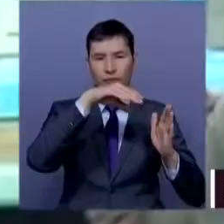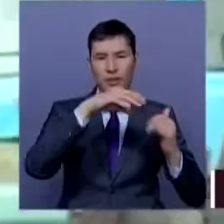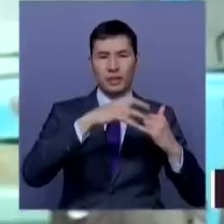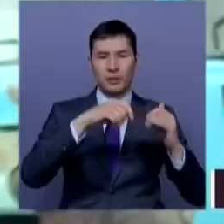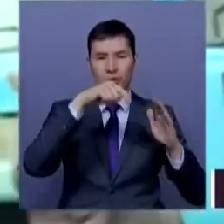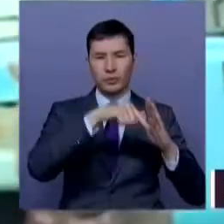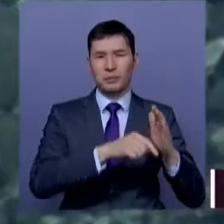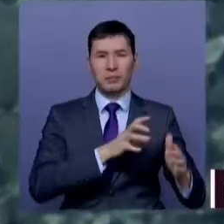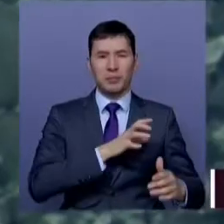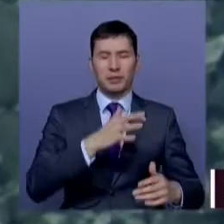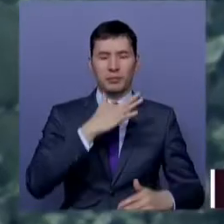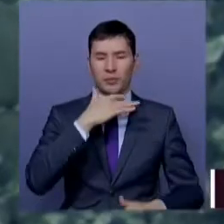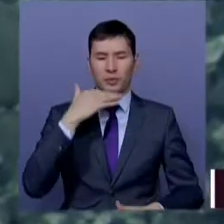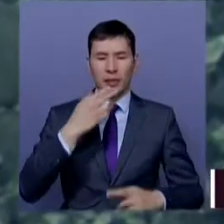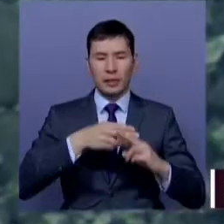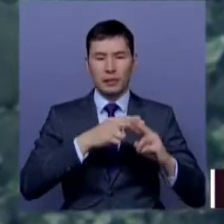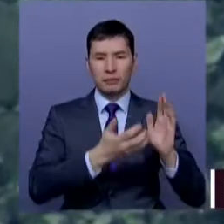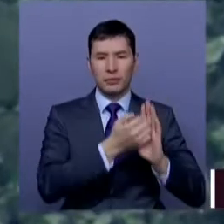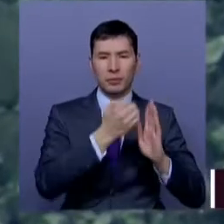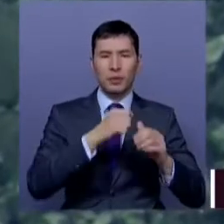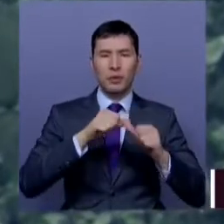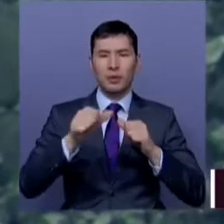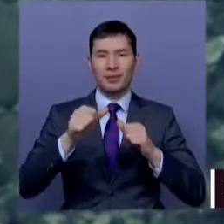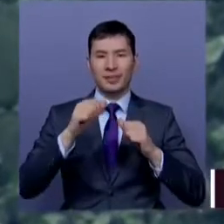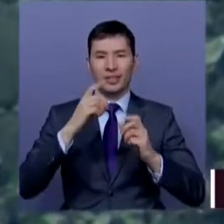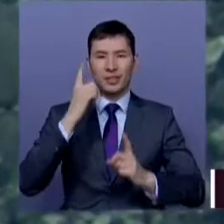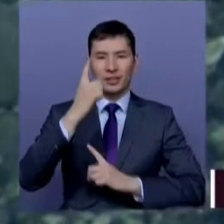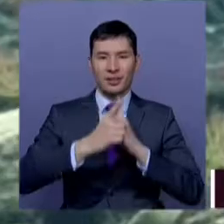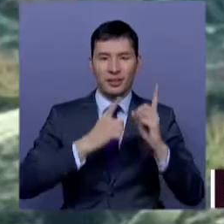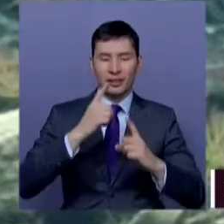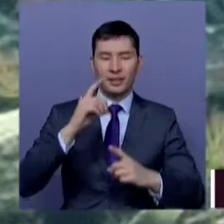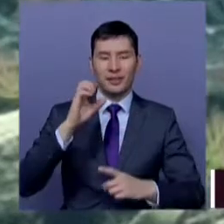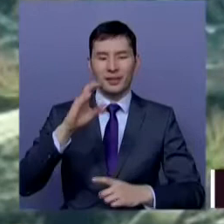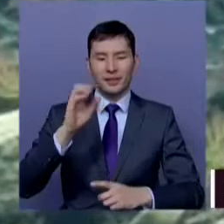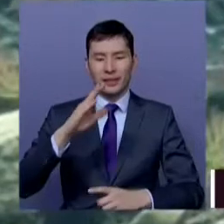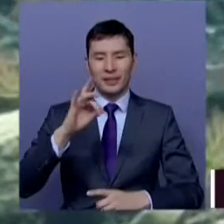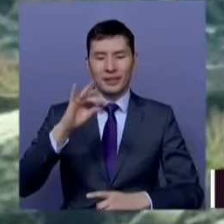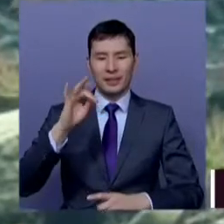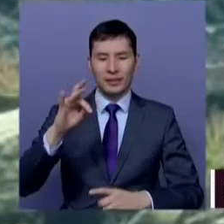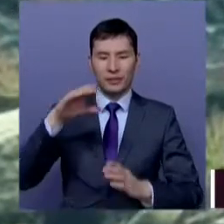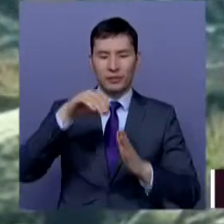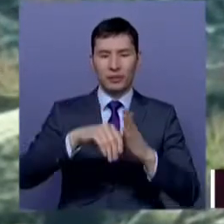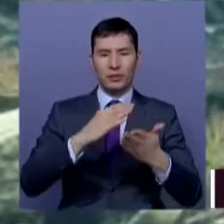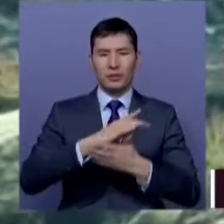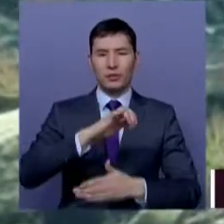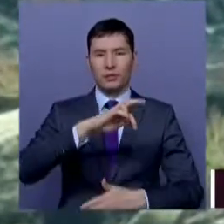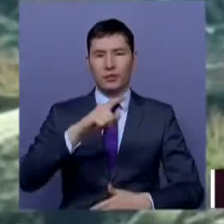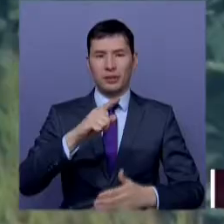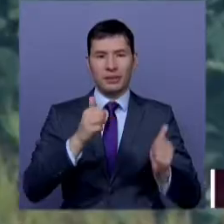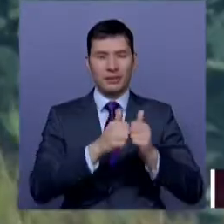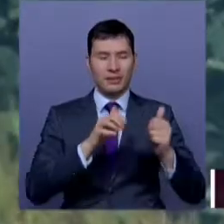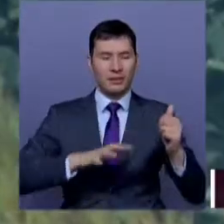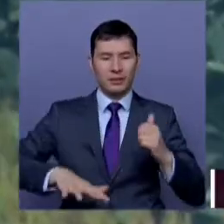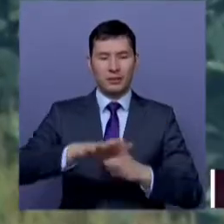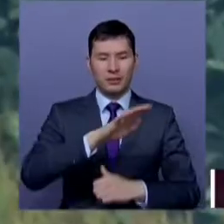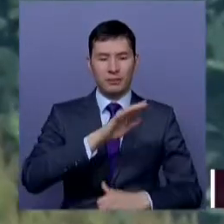байқалатын алға тартты. Бұл әсіресе Жезқазған, Сәтбаев, Зыряновск және Риддер сияқты моноқалалардың жанынан деп жеткізді ол. Бұдан